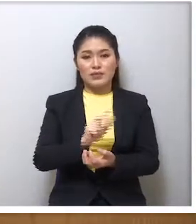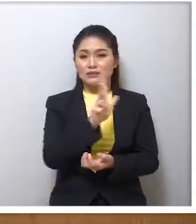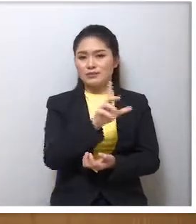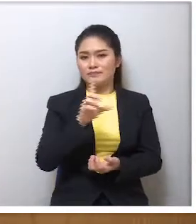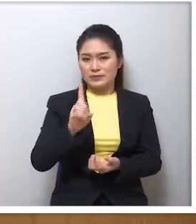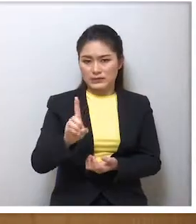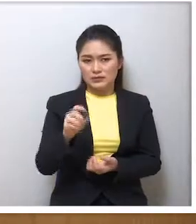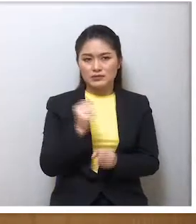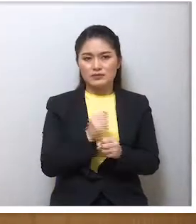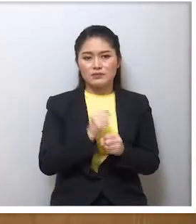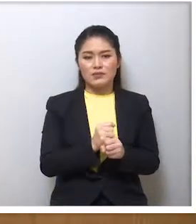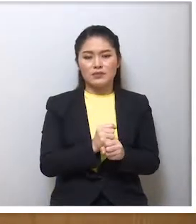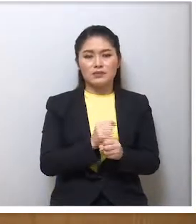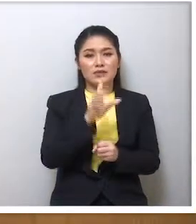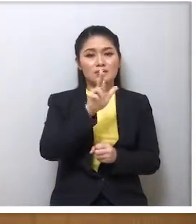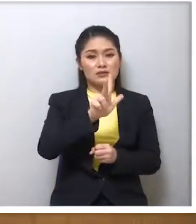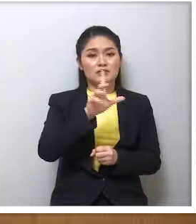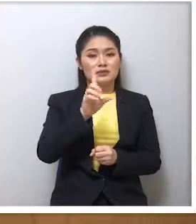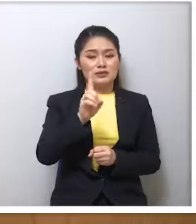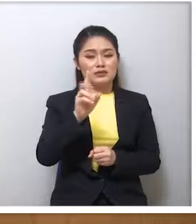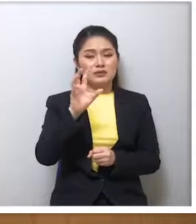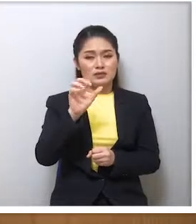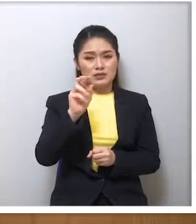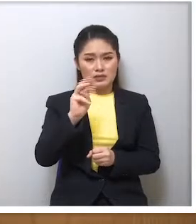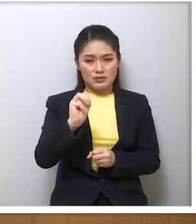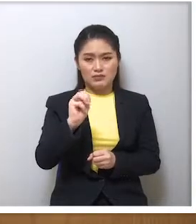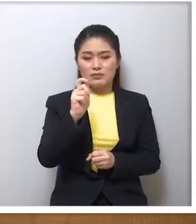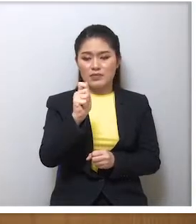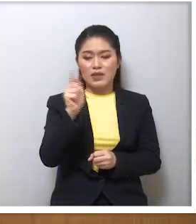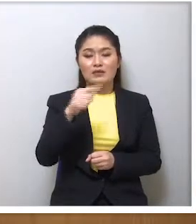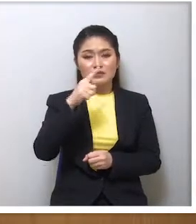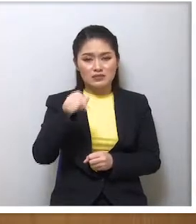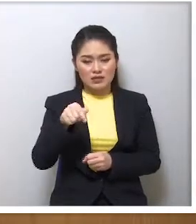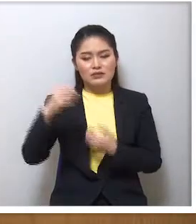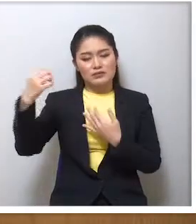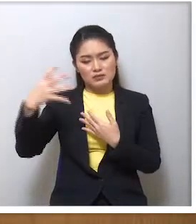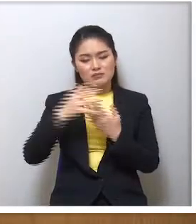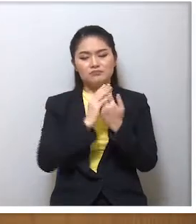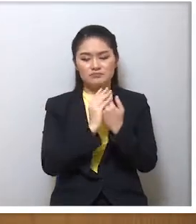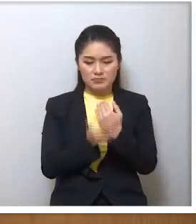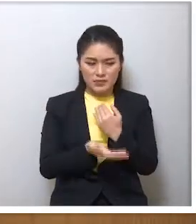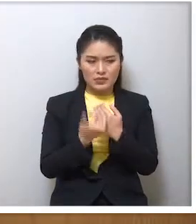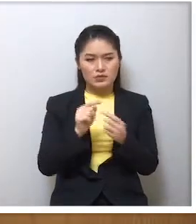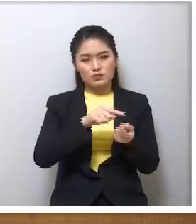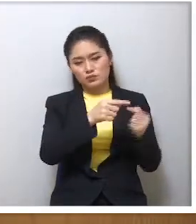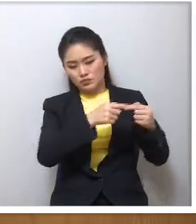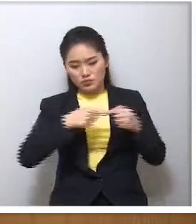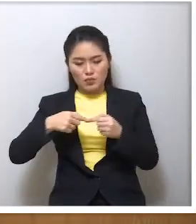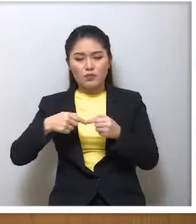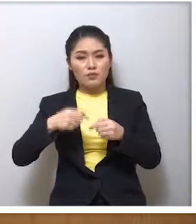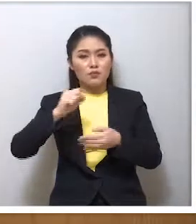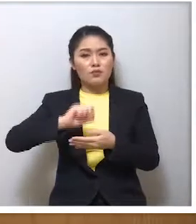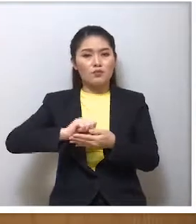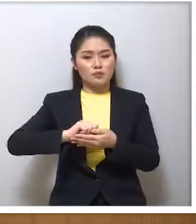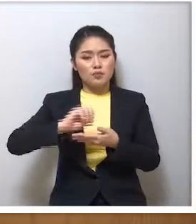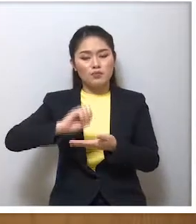มิติจากโปรแกรม 3D Max ใช่ไหมครับหมุนใส่แสงใส่อะไรให้เรียบร้อยแล้วก็เอ็กซ์พอร์ตไปใช้กับอีกโปรแกรมหนึ่